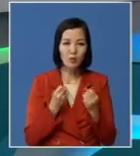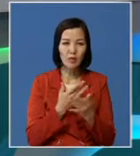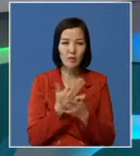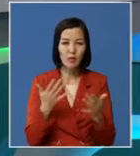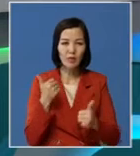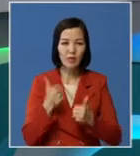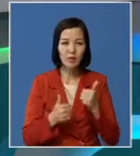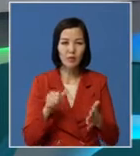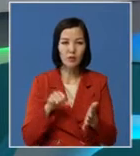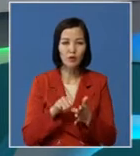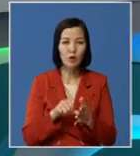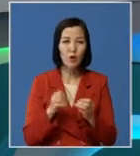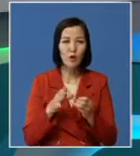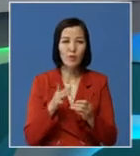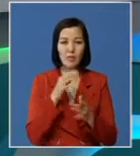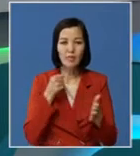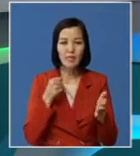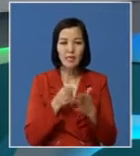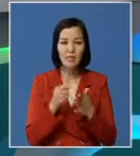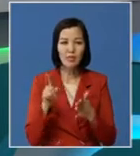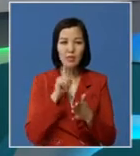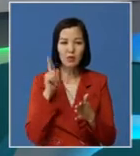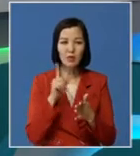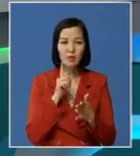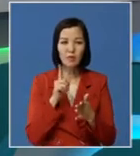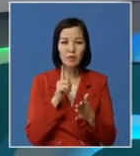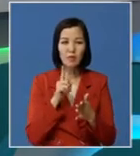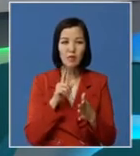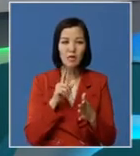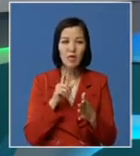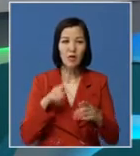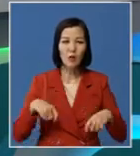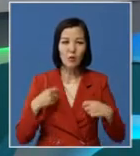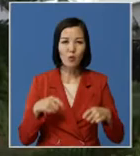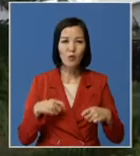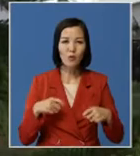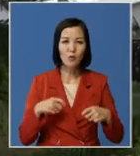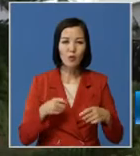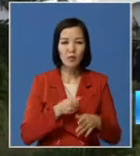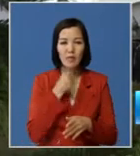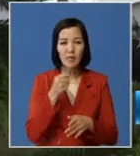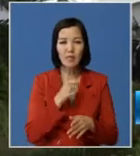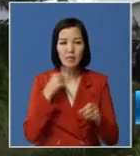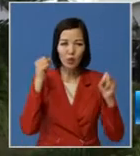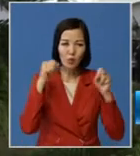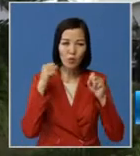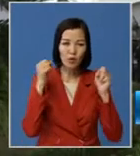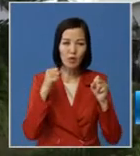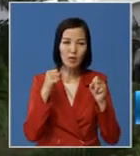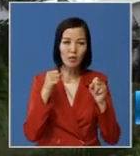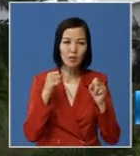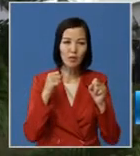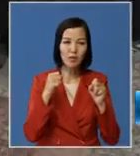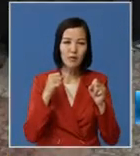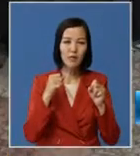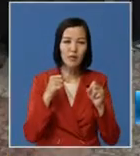түрінен жарысты. Оның ішінде 15 жасқа дейінгі жас өспірімдер тоқты көтеріп, күш байқасса, ересектер қошқар көтеріп,